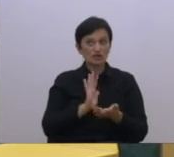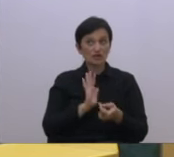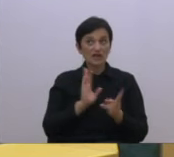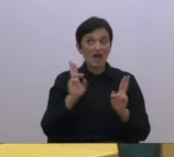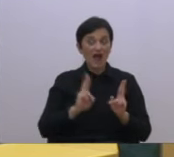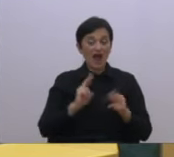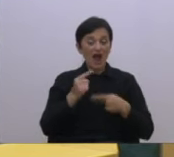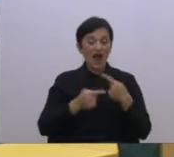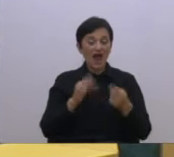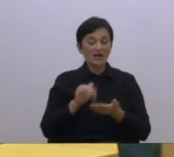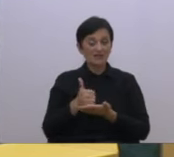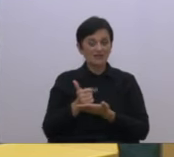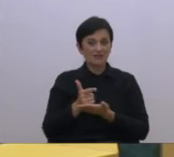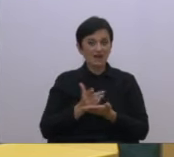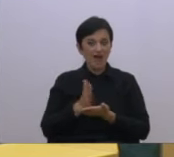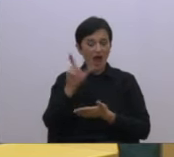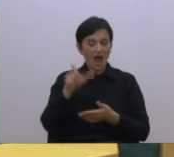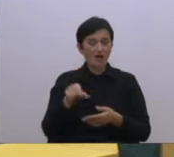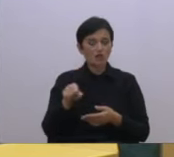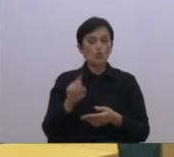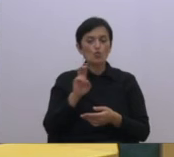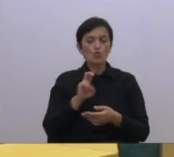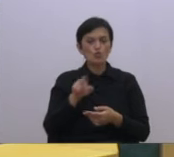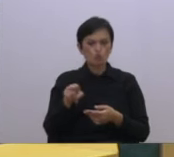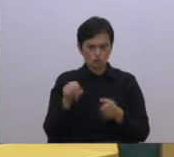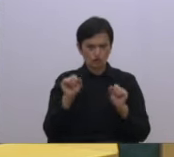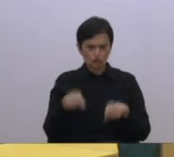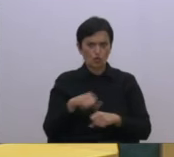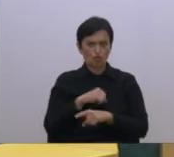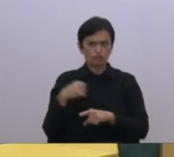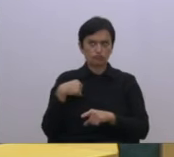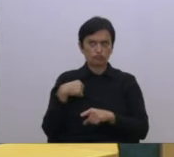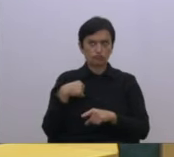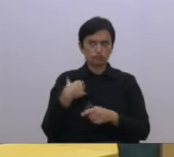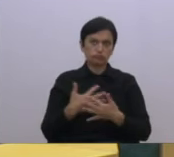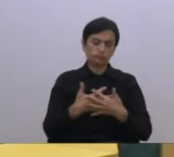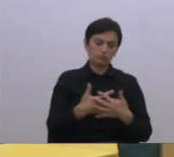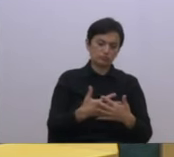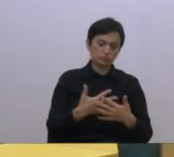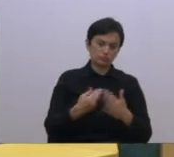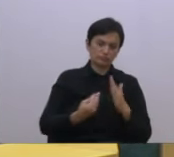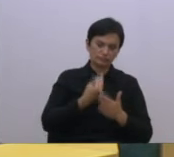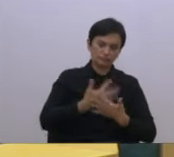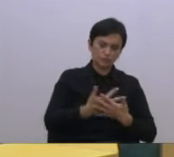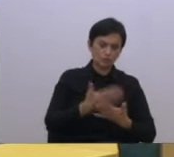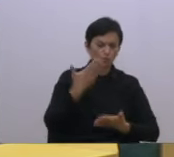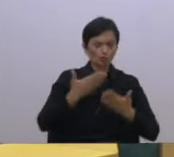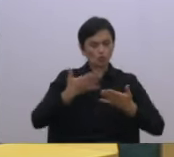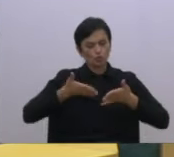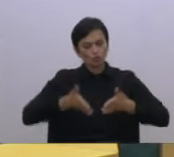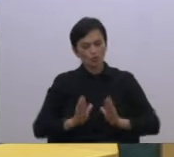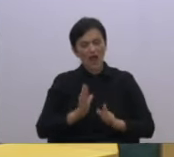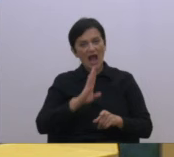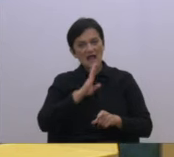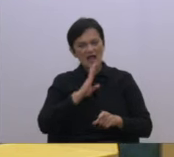არატრადიციული სექსუალური ორიენტაციის ადამიანს ბიოლოგიურად შეუძლია ჩასახოს თუ გააჩინოს შვილი. ქალი იქნება ეს